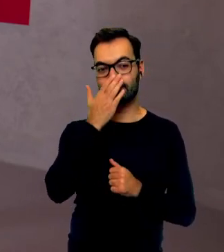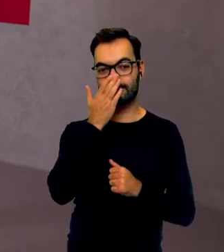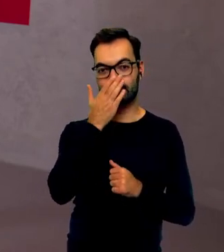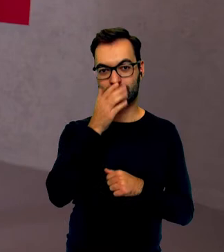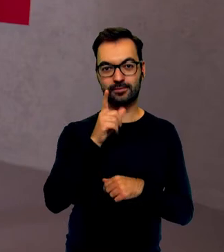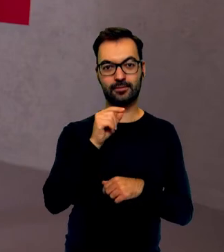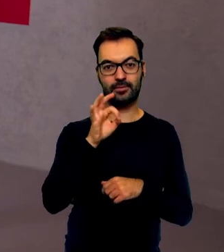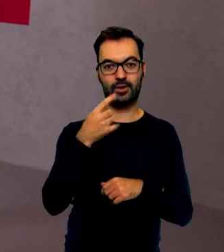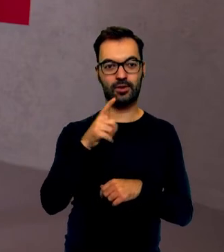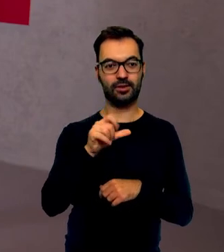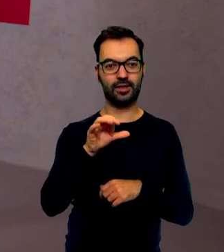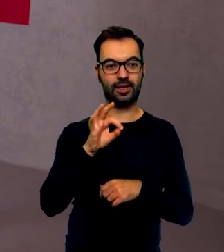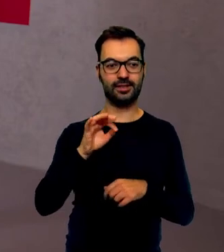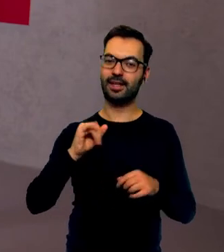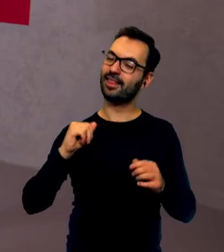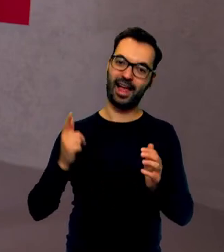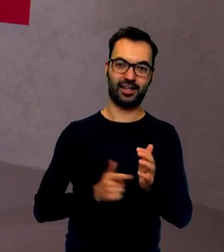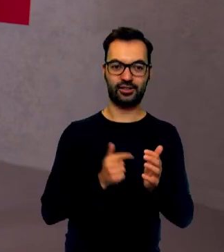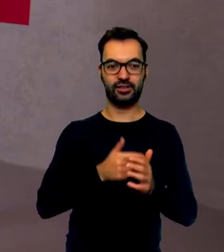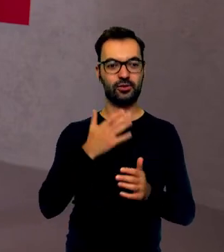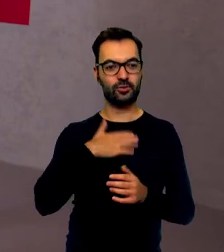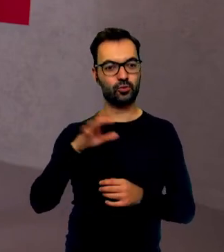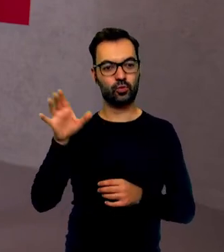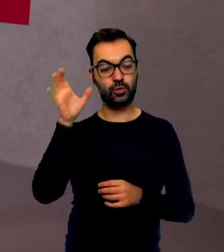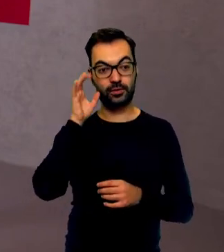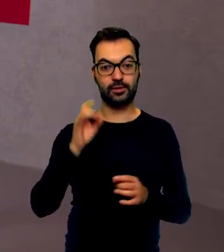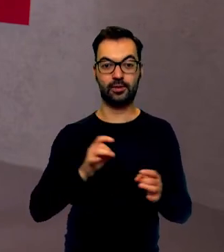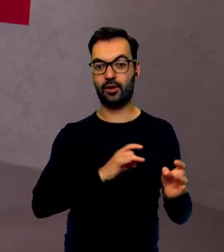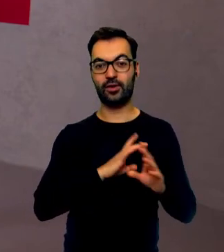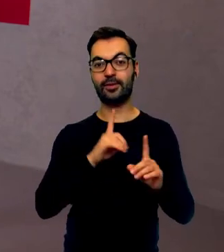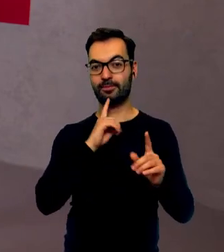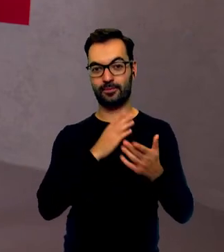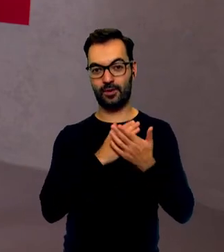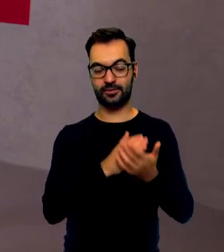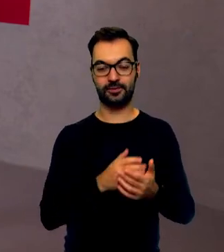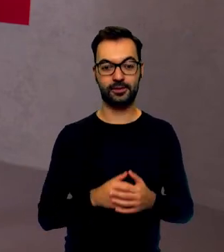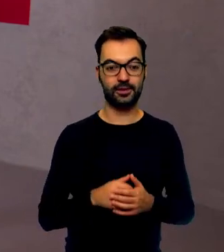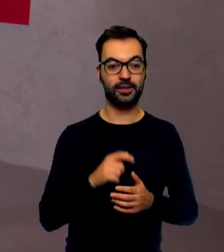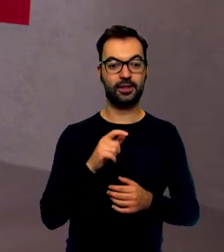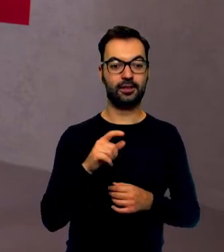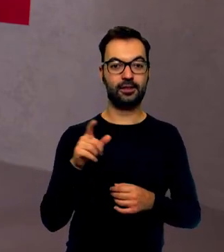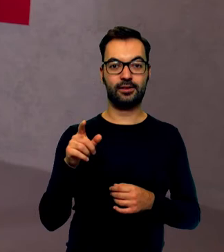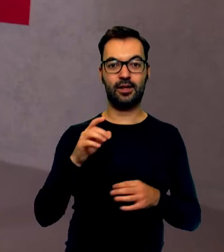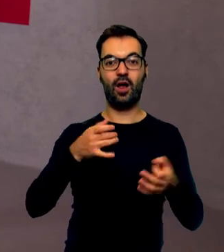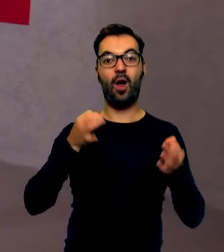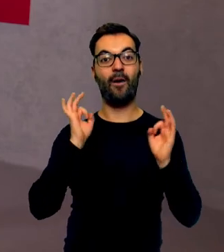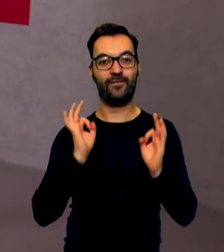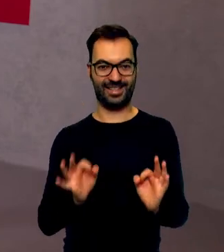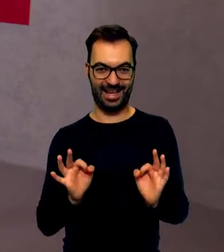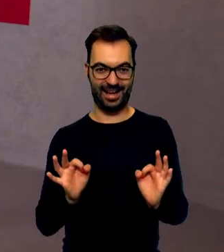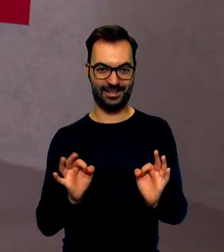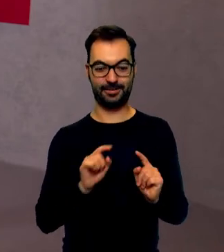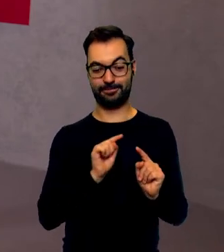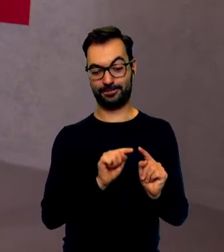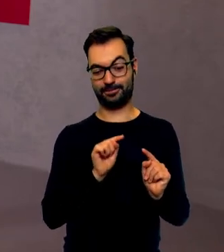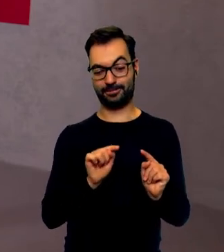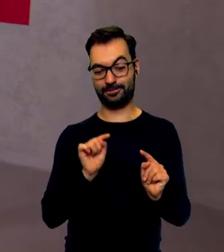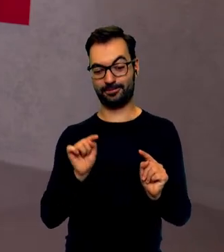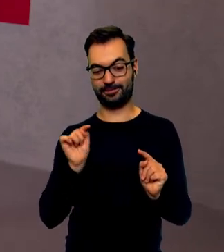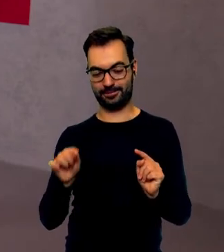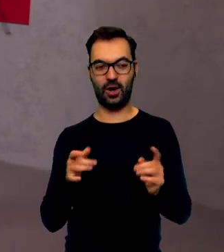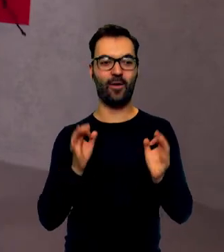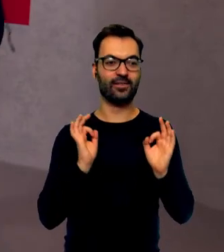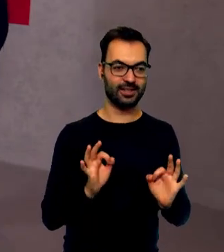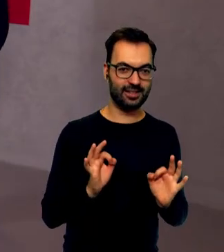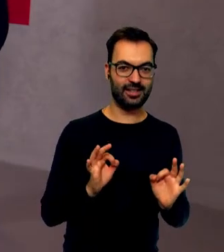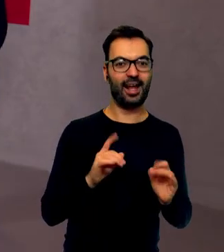podcastu najczęściej słuchasz? I od razu ci podpowiem, że Cweta mi napisała oficjalnie tutaj trzy kropki, o które cię